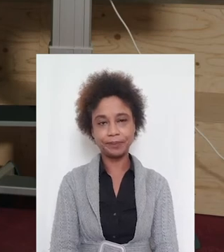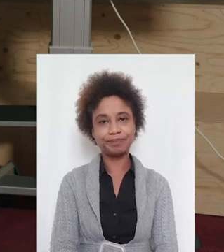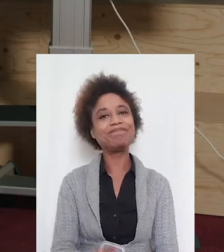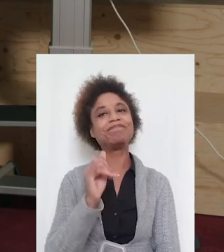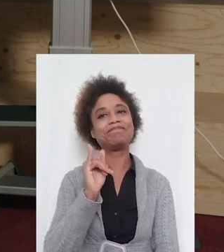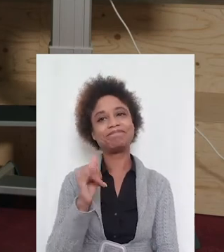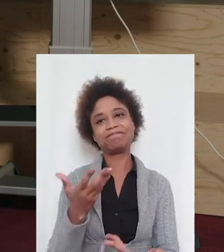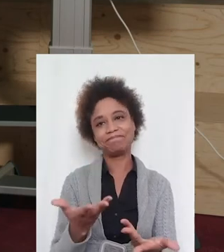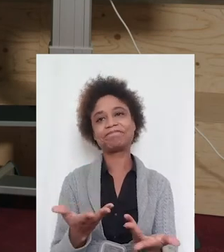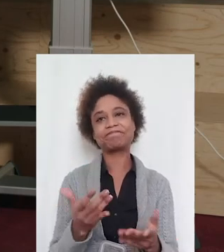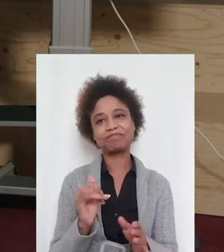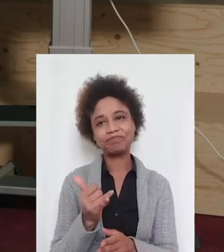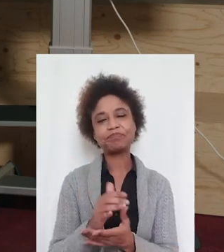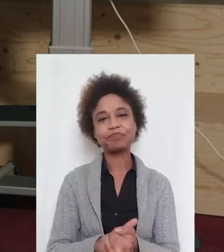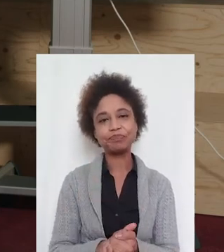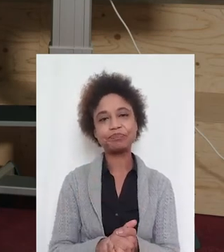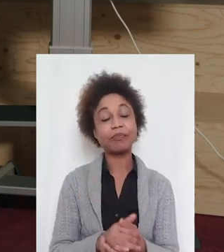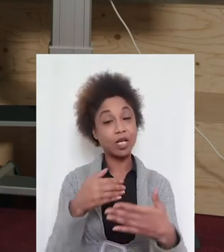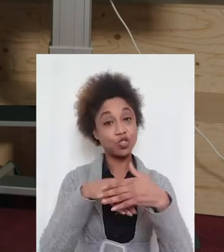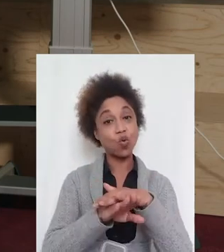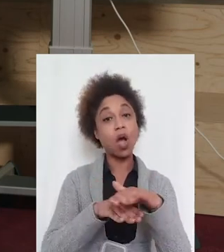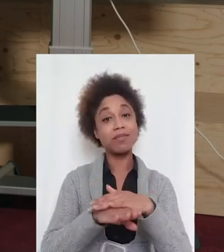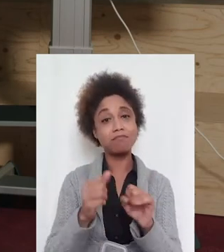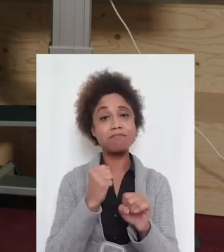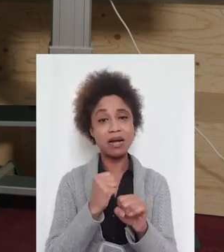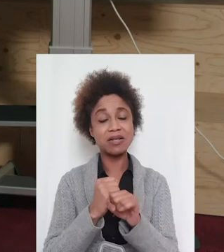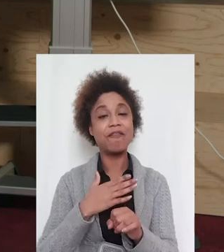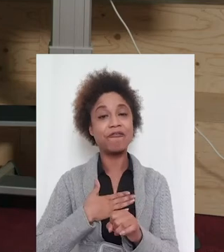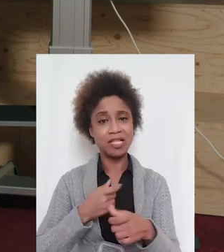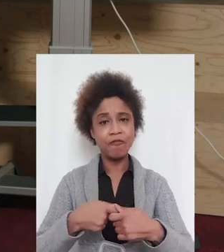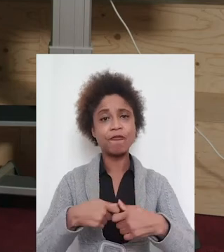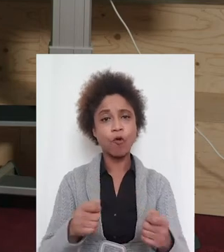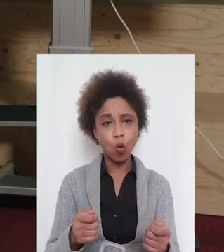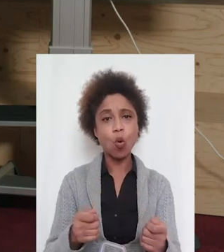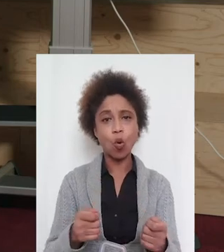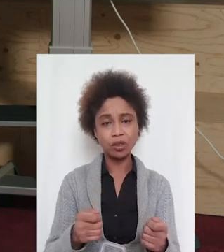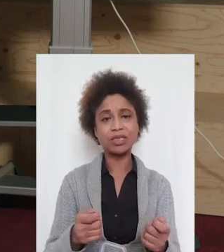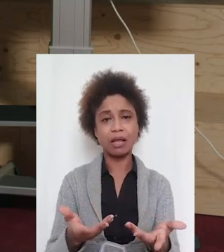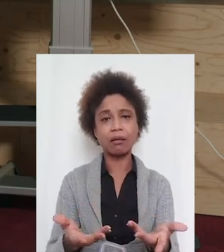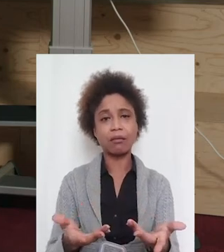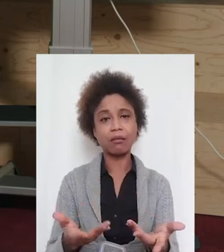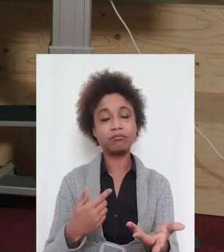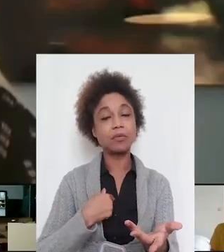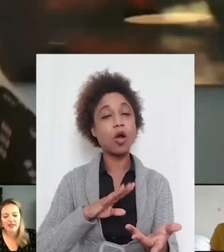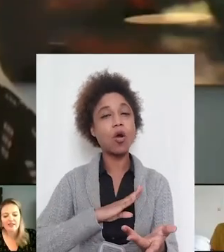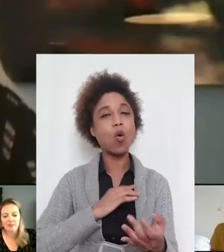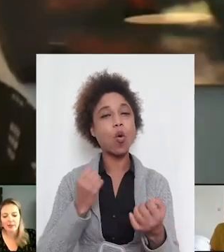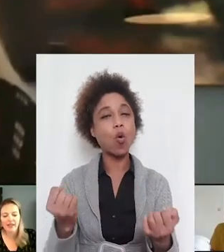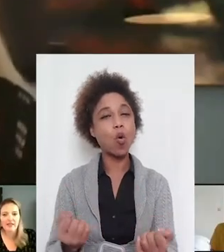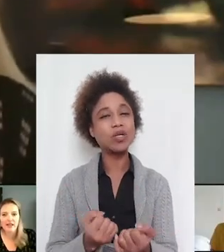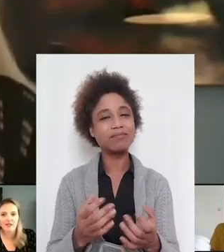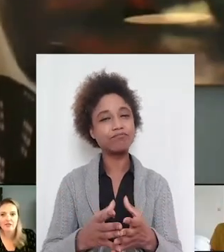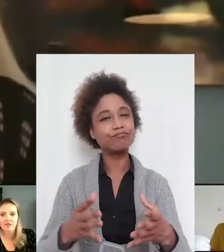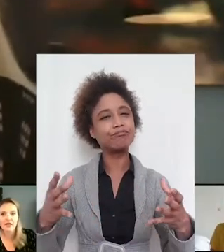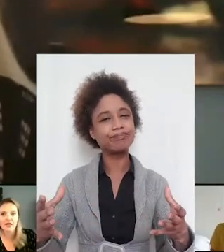Ja, naast het toegankelijk maken van de voorstellingen werken we ook organisatiebreed